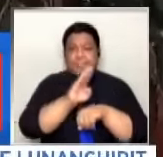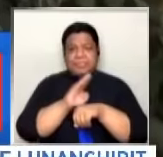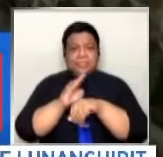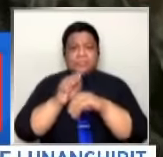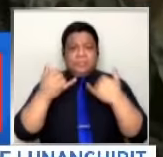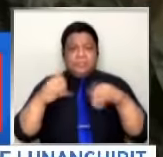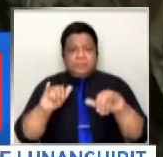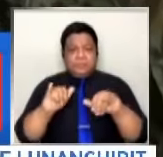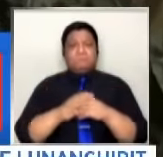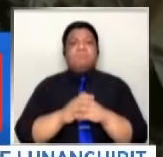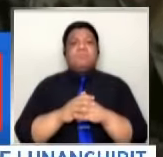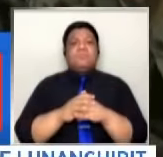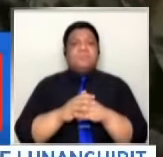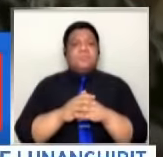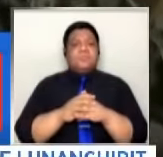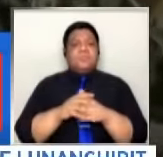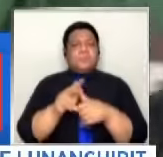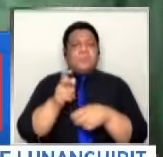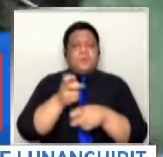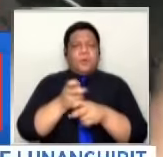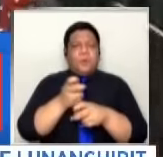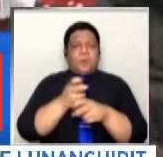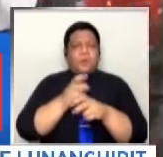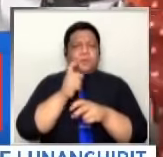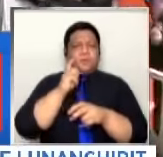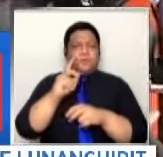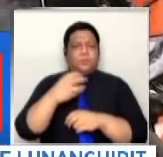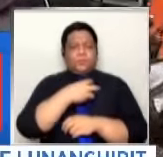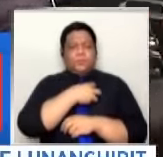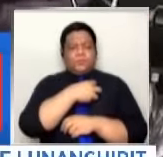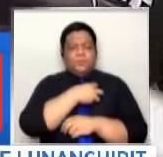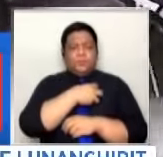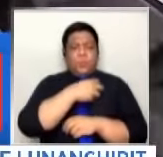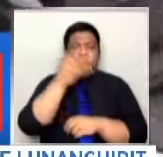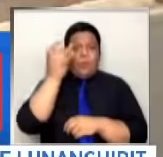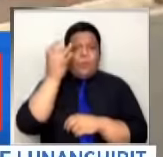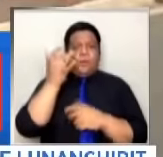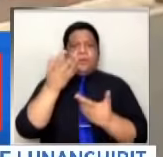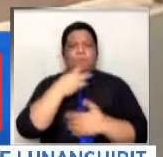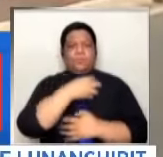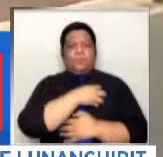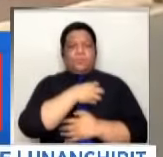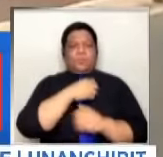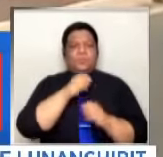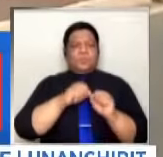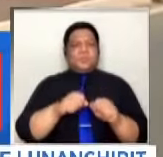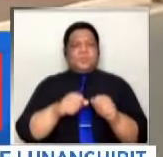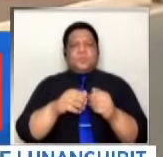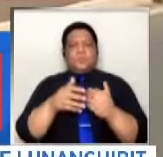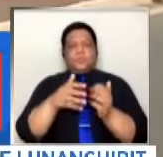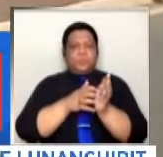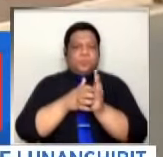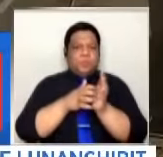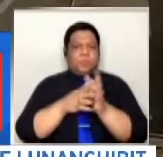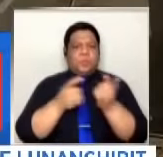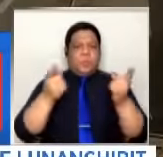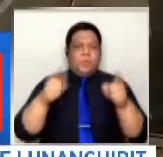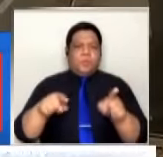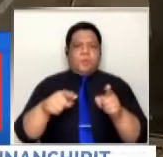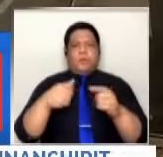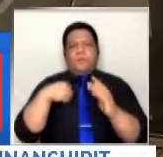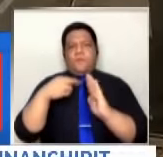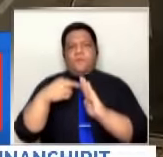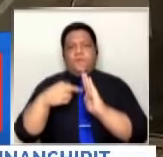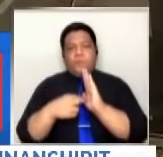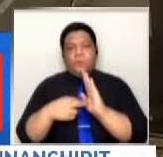medyo mahirap pa rin para sa mga kapulisan dahil vulnerable din po ang ating mga police pagdating sa mga ganitong panuntunan. Kaya